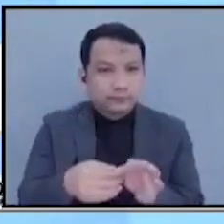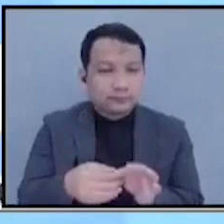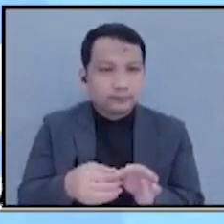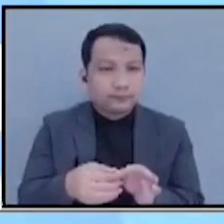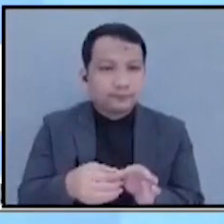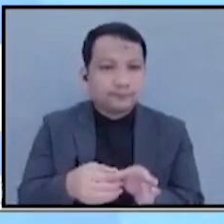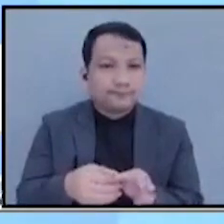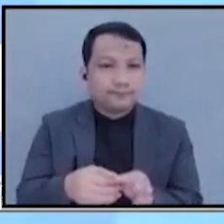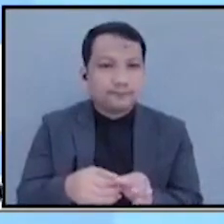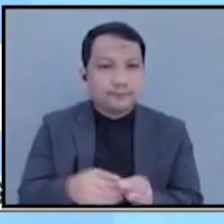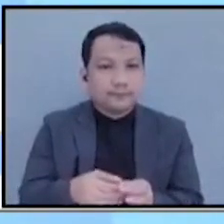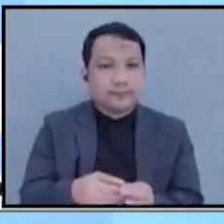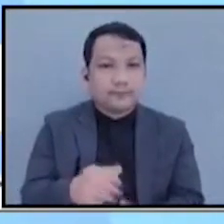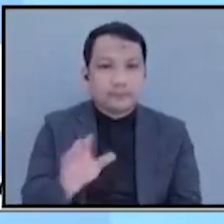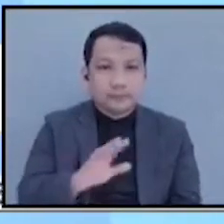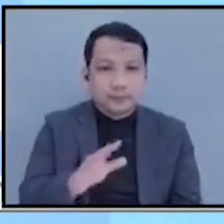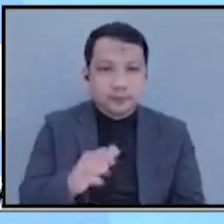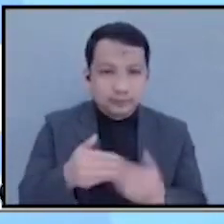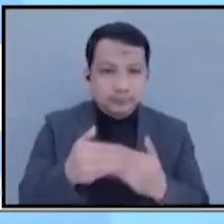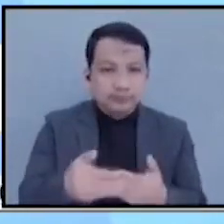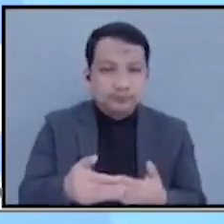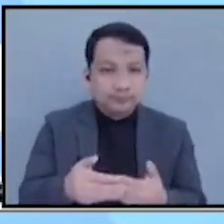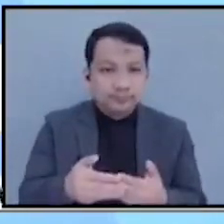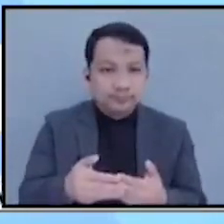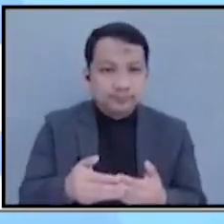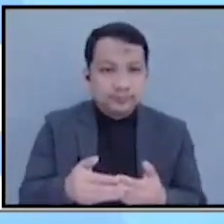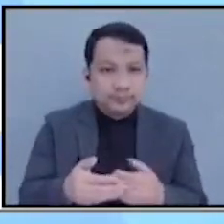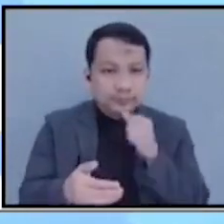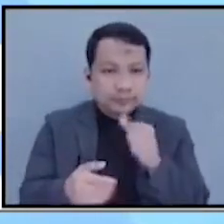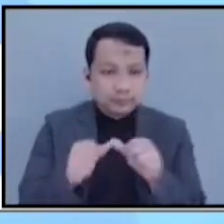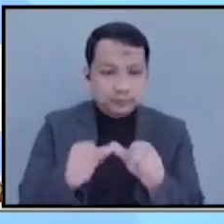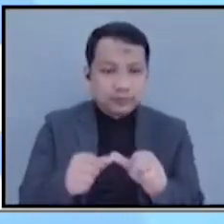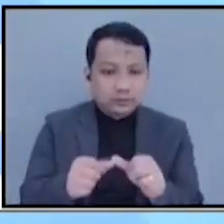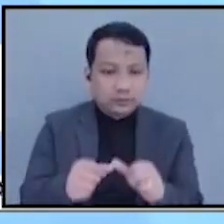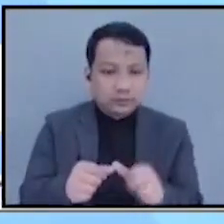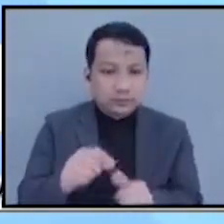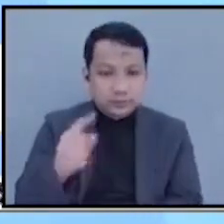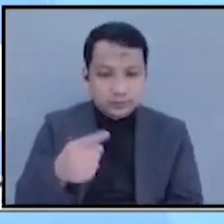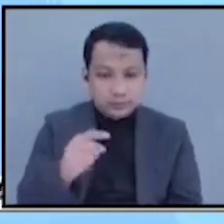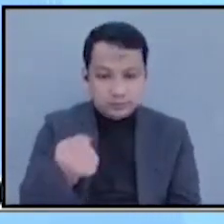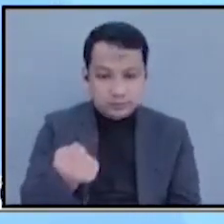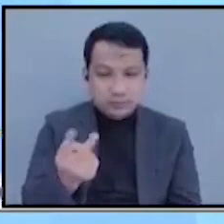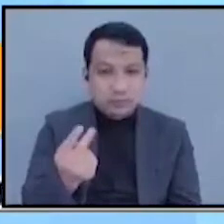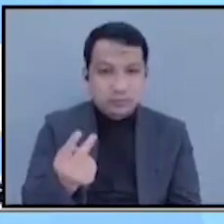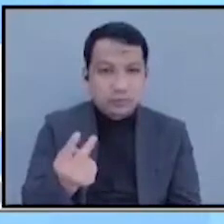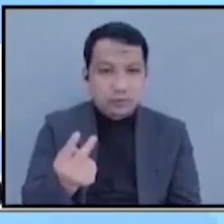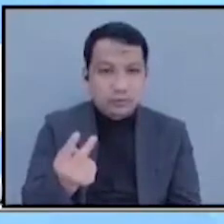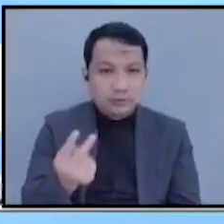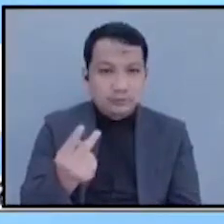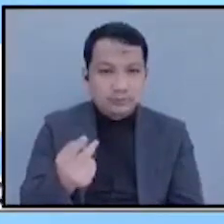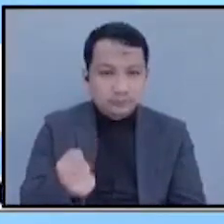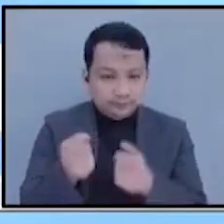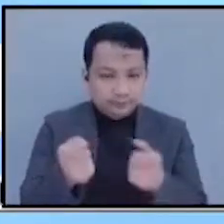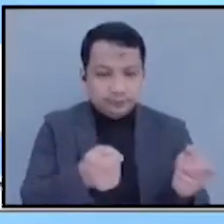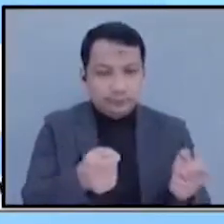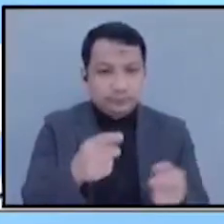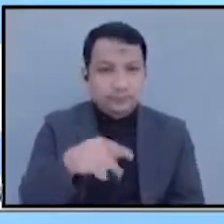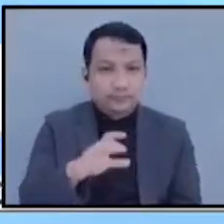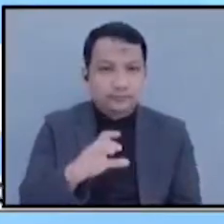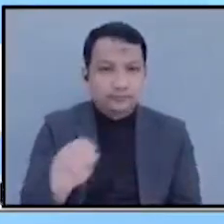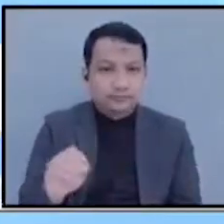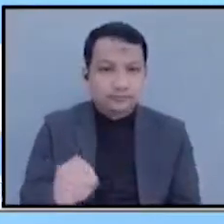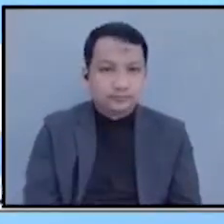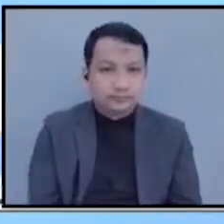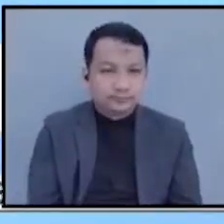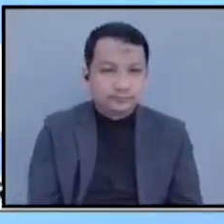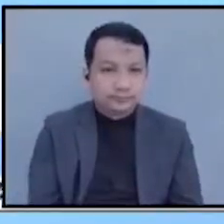hindi umuurong sa pagtulong. Kaya naman, ang top 12 na mga obra ay ibibigay sa PCSO.